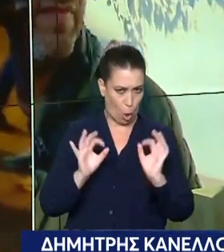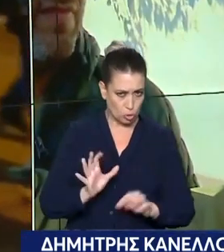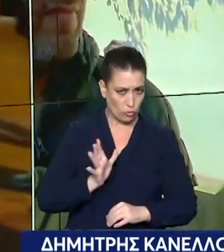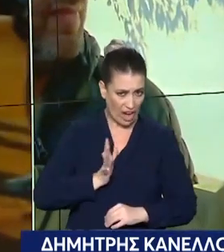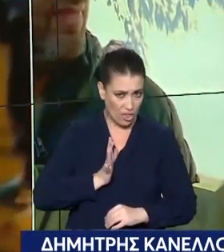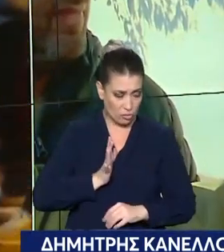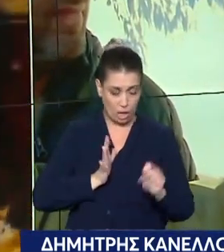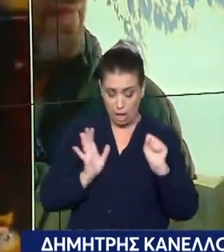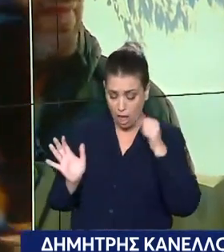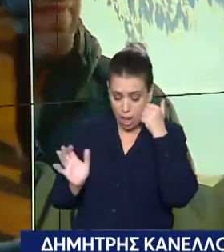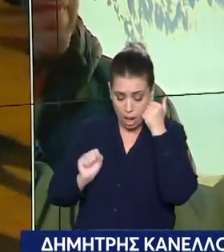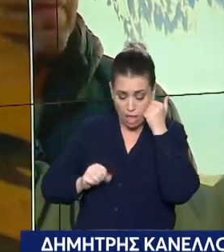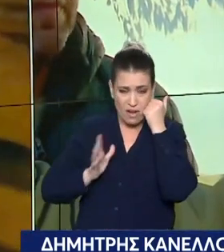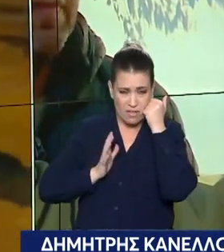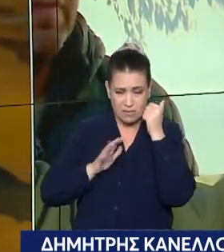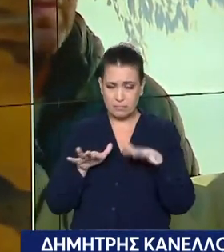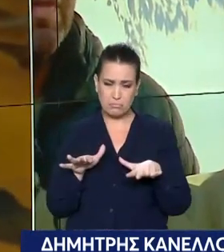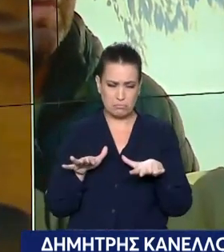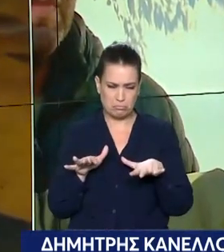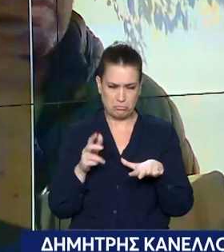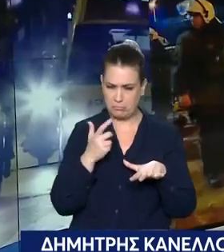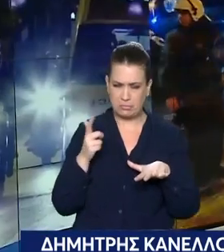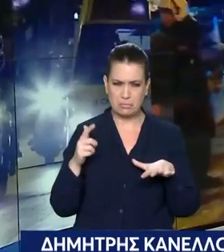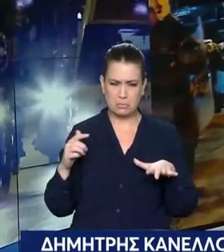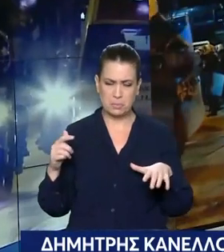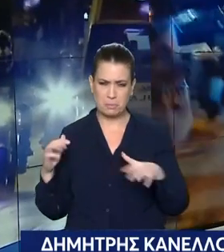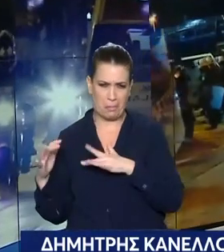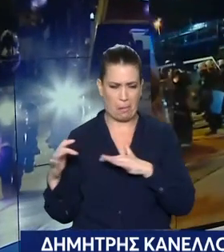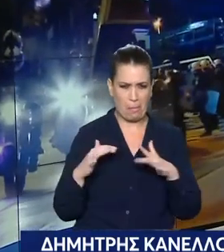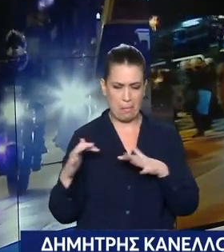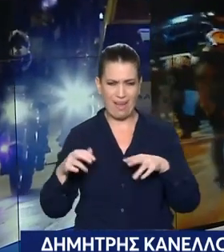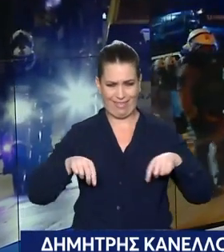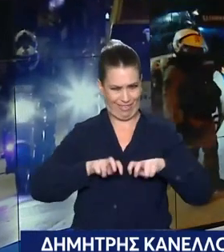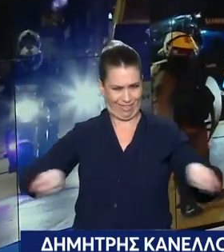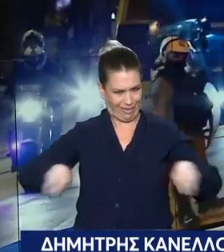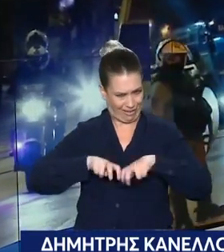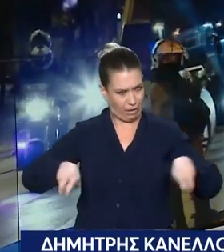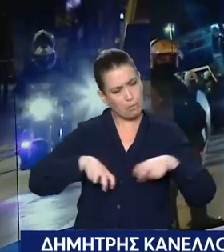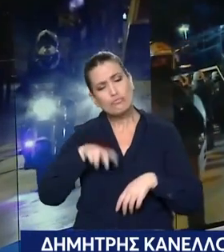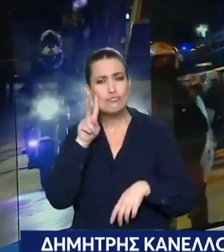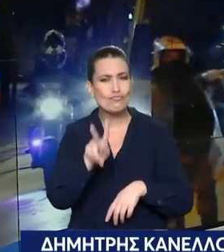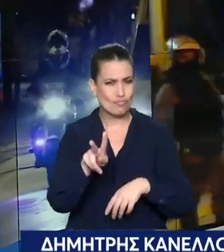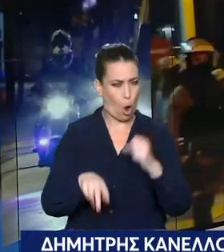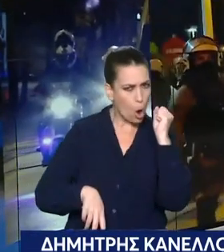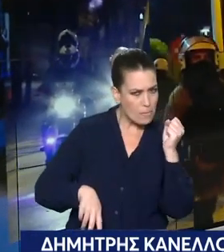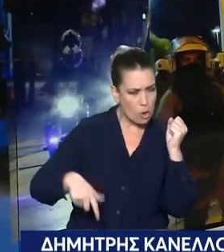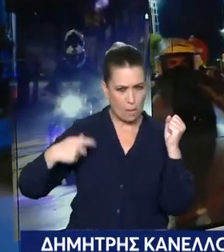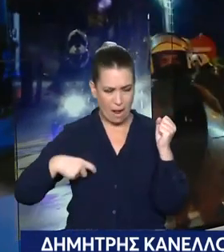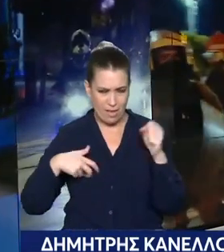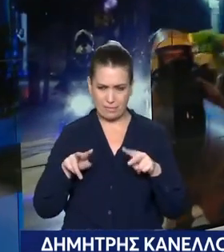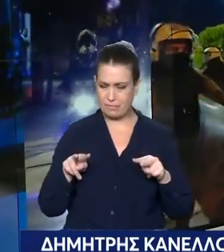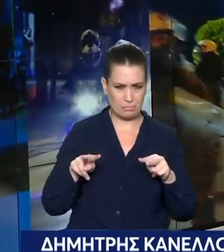Ως φίλαθλος. Παρατηρήσαμε μια κινητικότητα, μια αναστάτωση στους παρευρισκόμενους, όπου εν συνεχεία